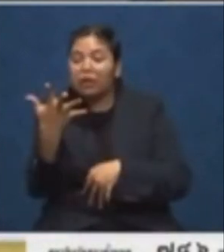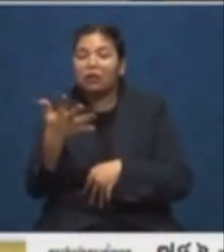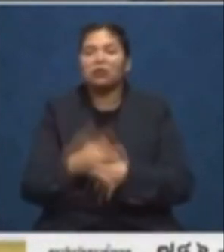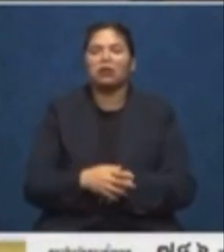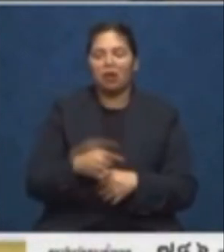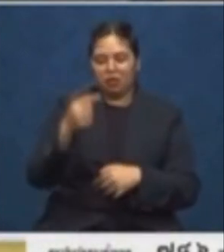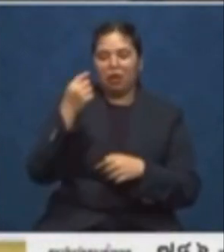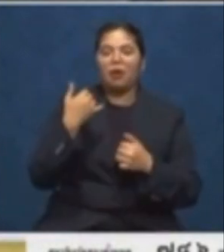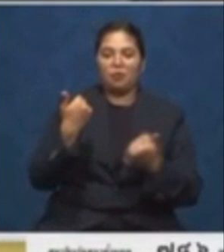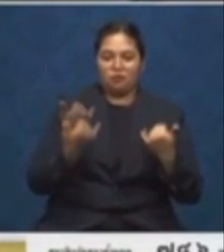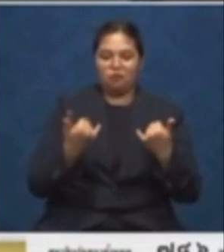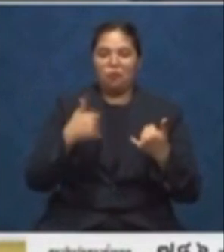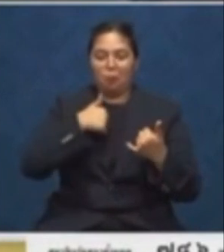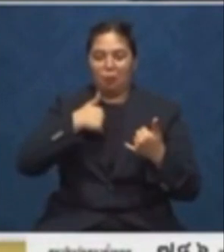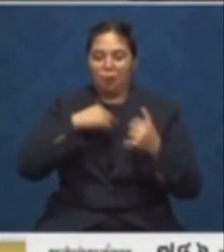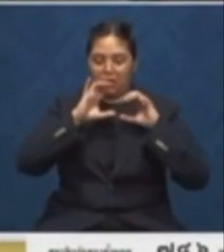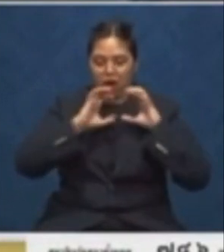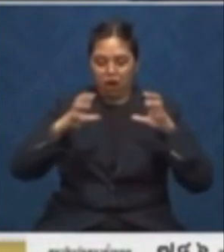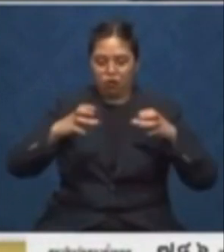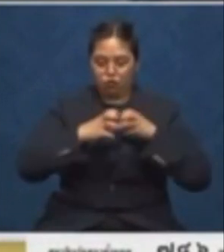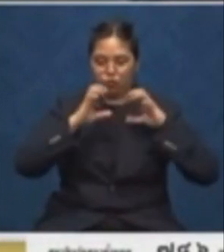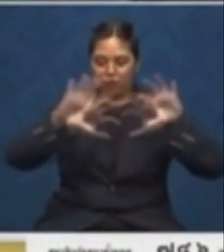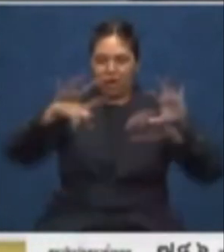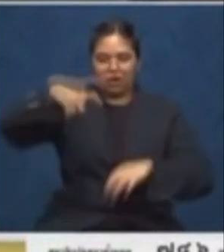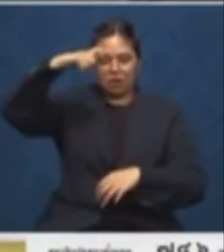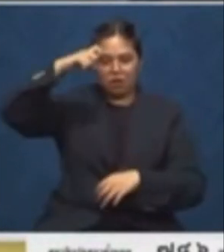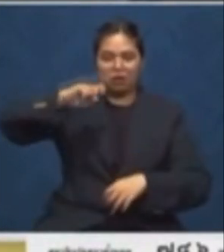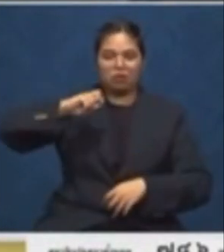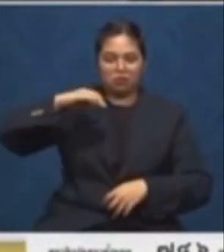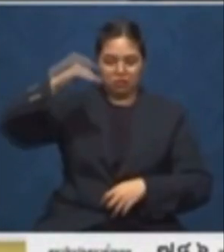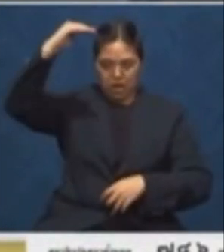ม่เกิดขึ้นกับรัฐบาลเศรษฐาผมจะคอยดู